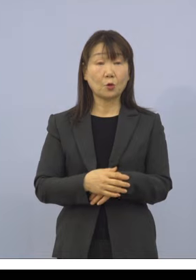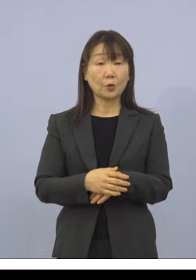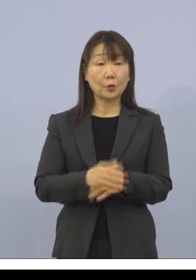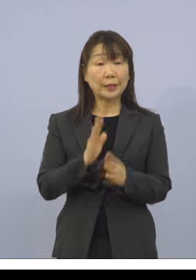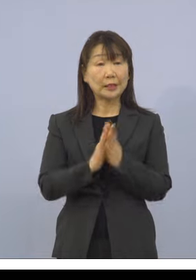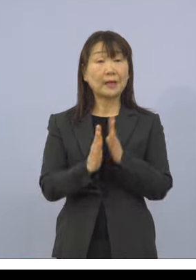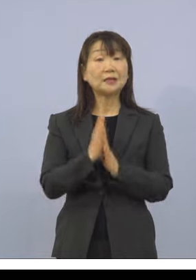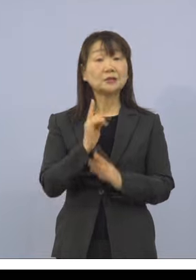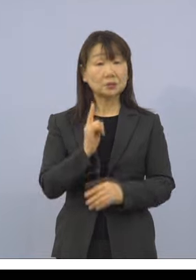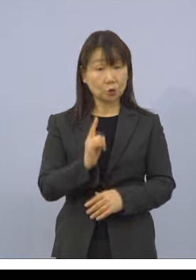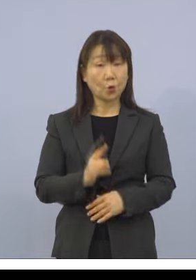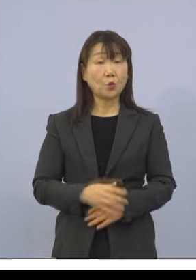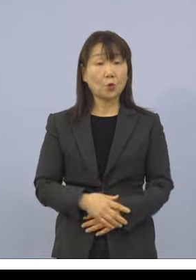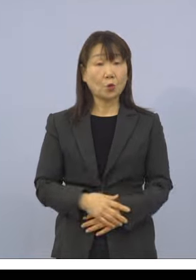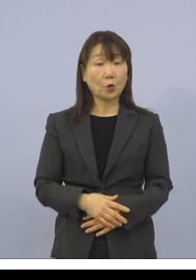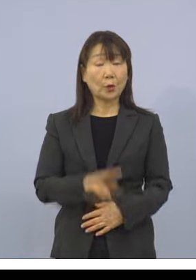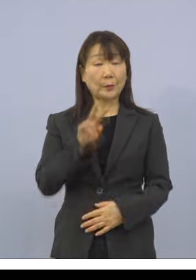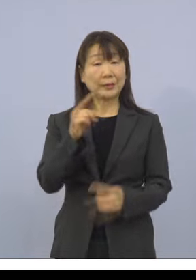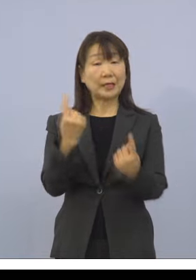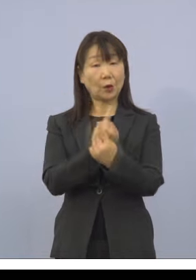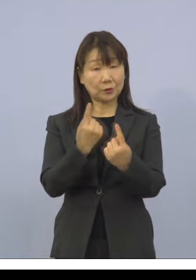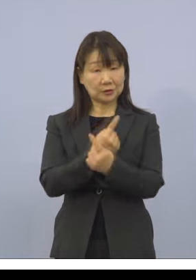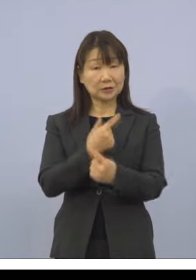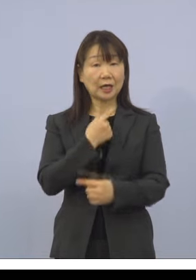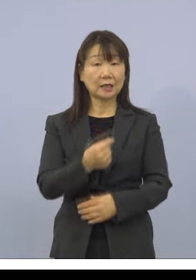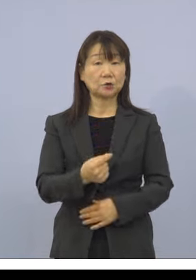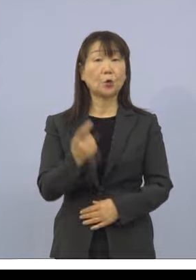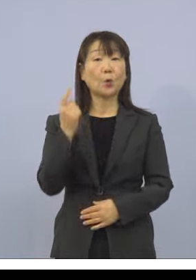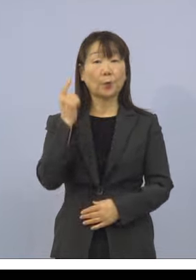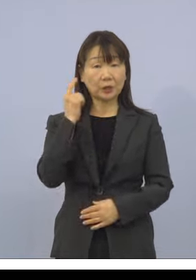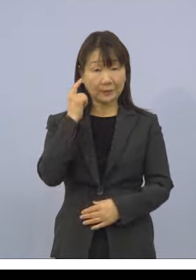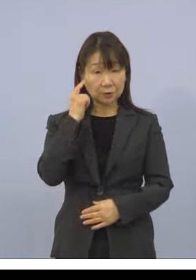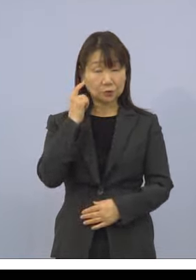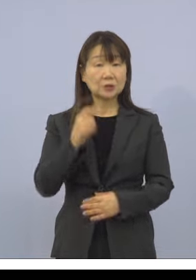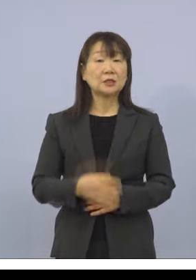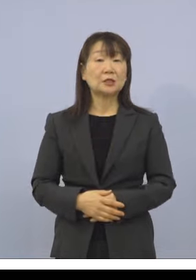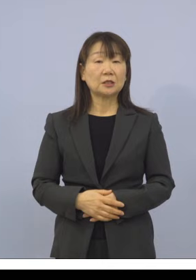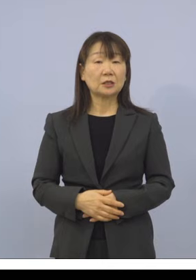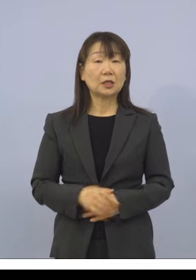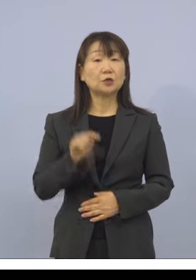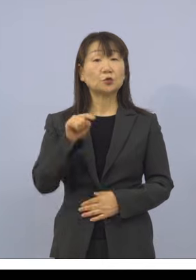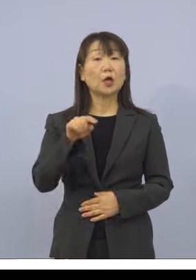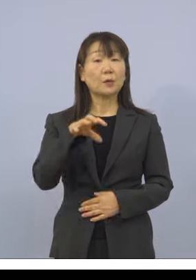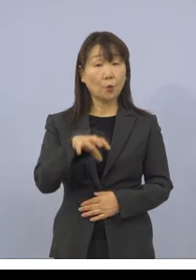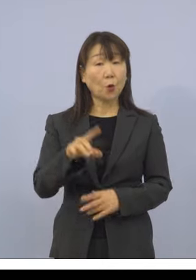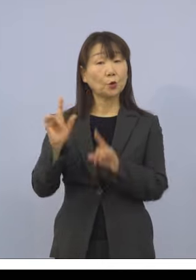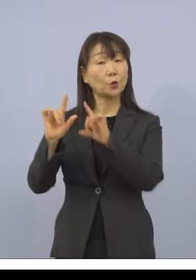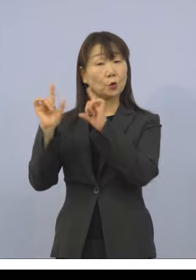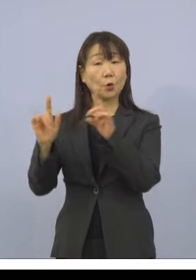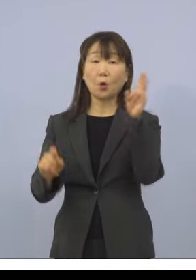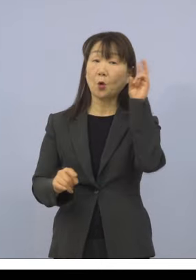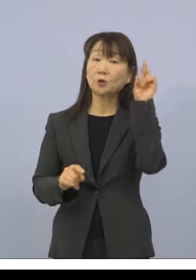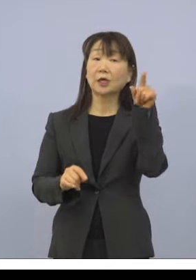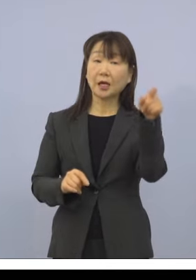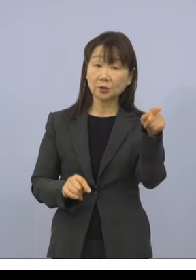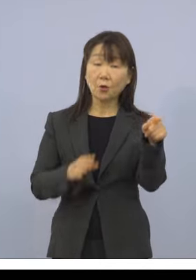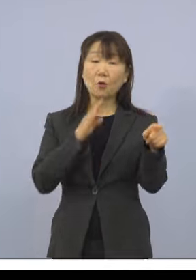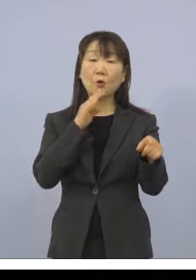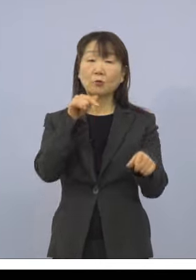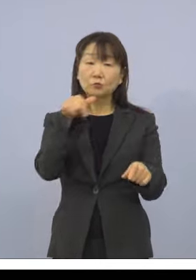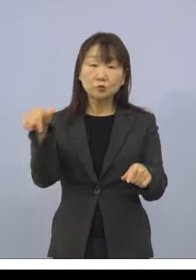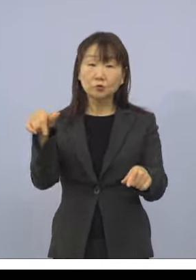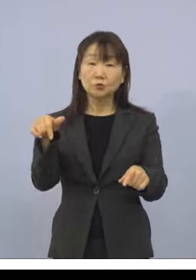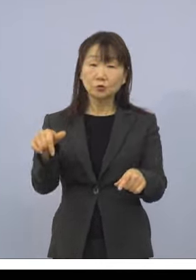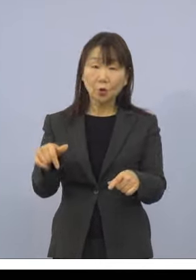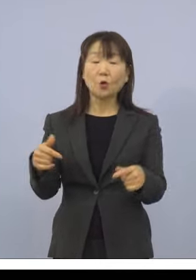度見直していきたいと思ってますし、まあ、そこも東京や大阪の本部の今までの仕事のやり